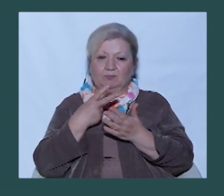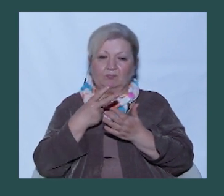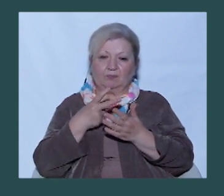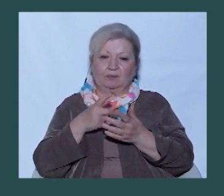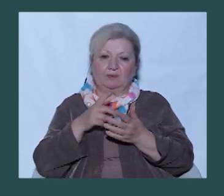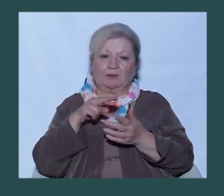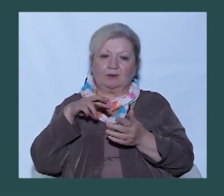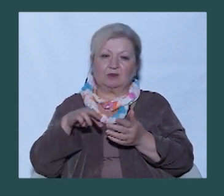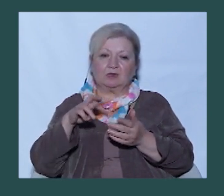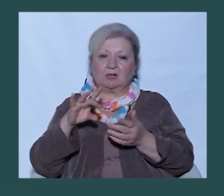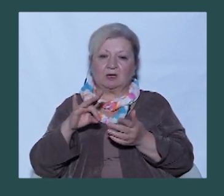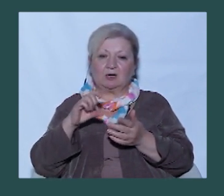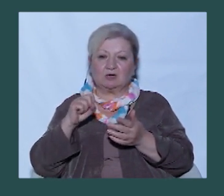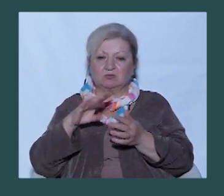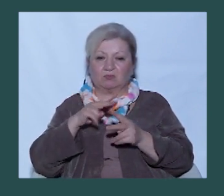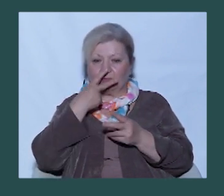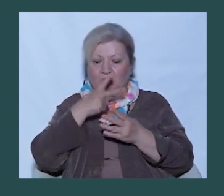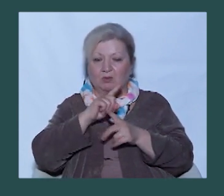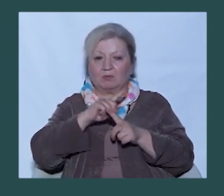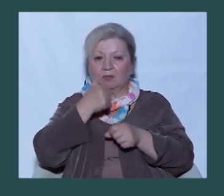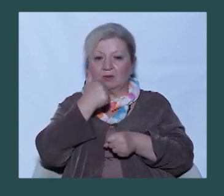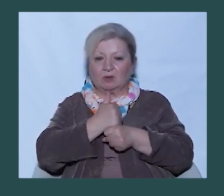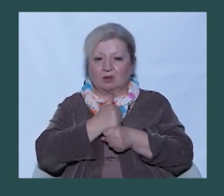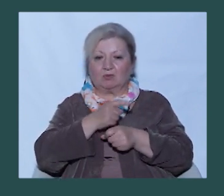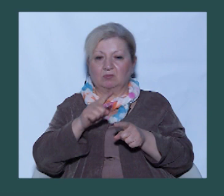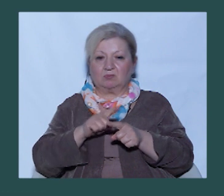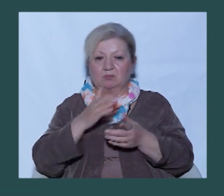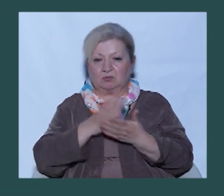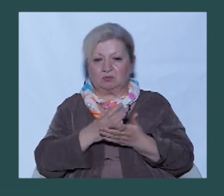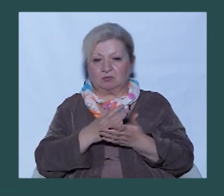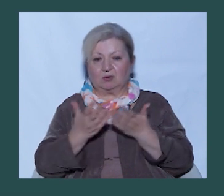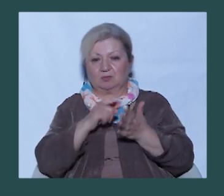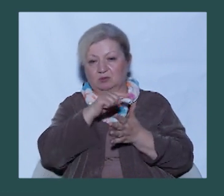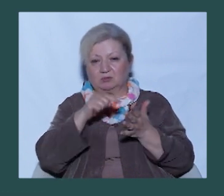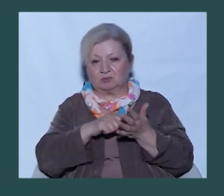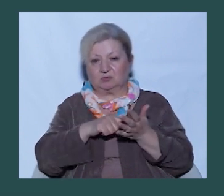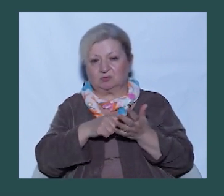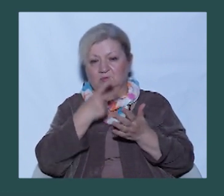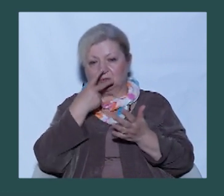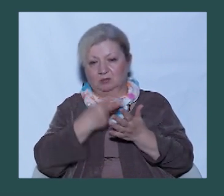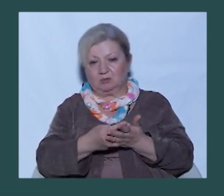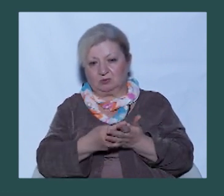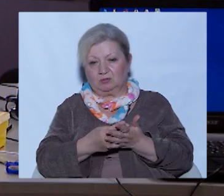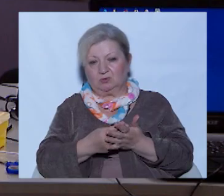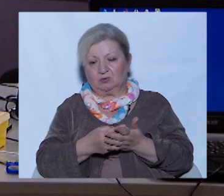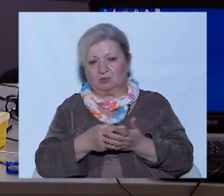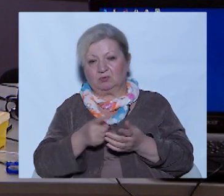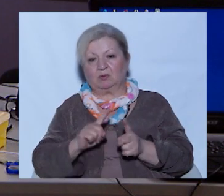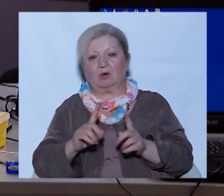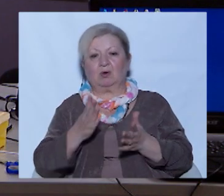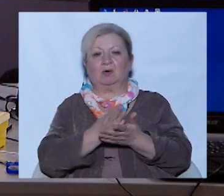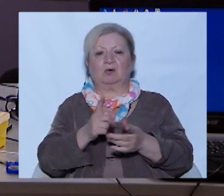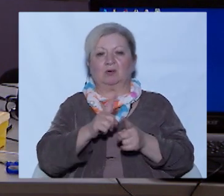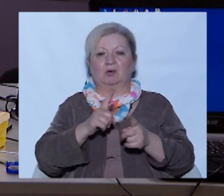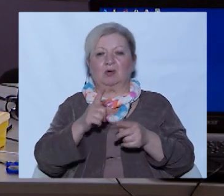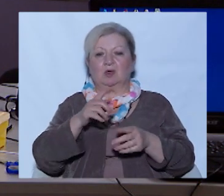შევხედოთ ტრანსფორმატორს. მთავარი მომენტი რაც არის, შეიძლება გენიშნოთ ეს საკითხი, რომ